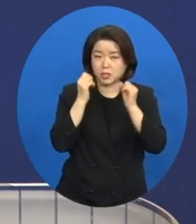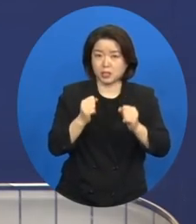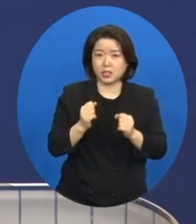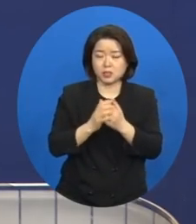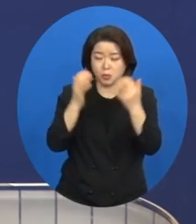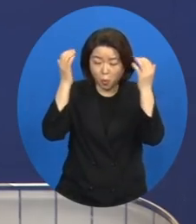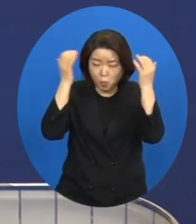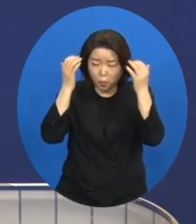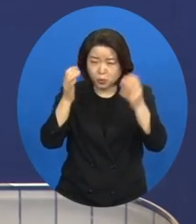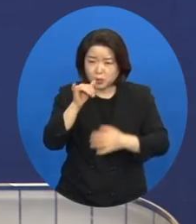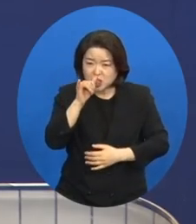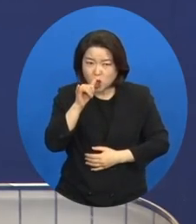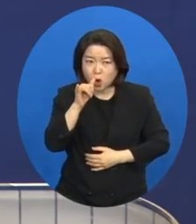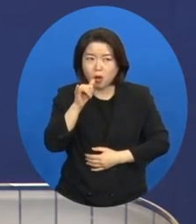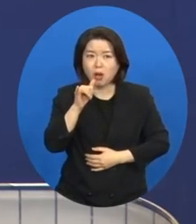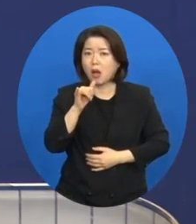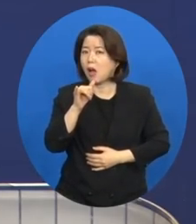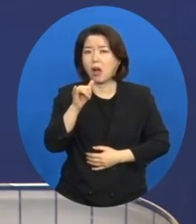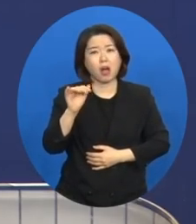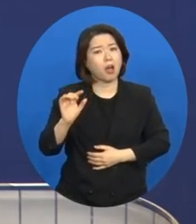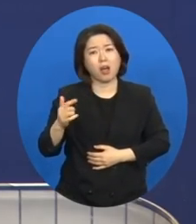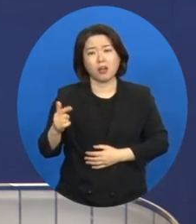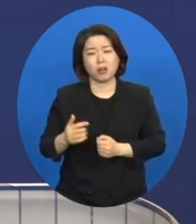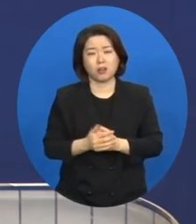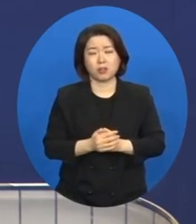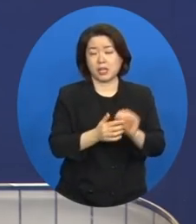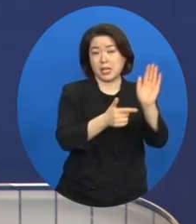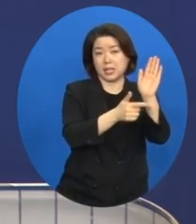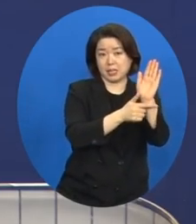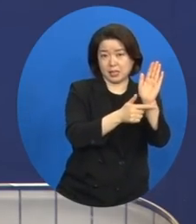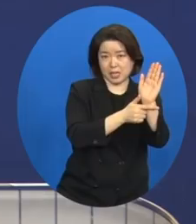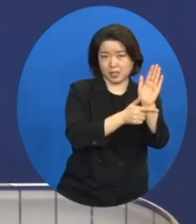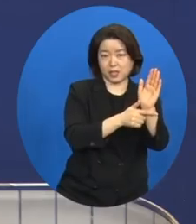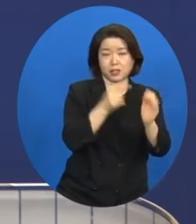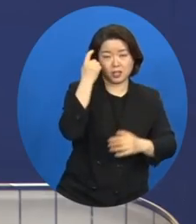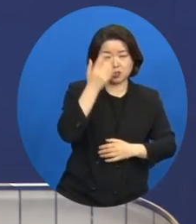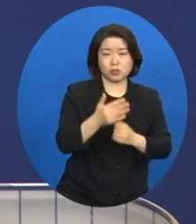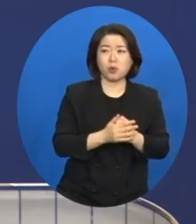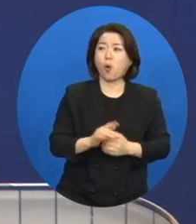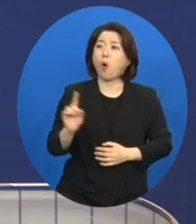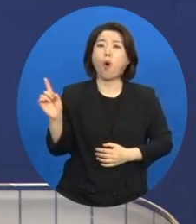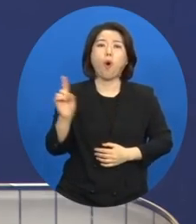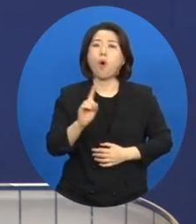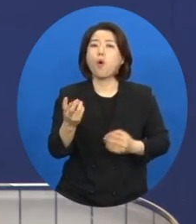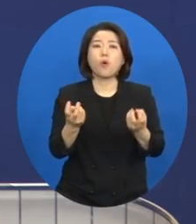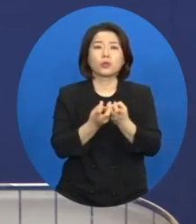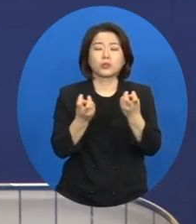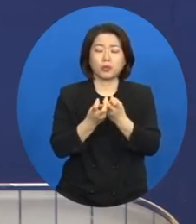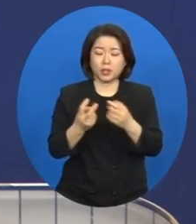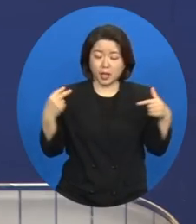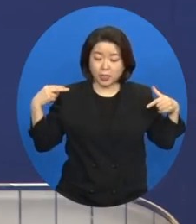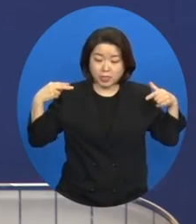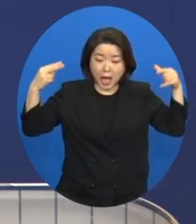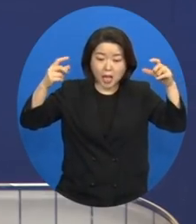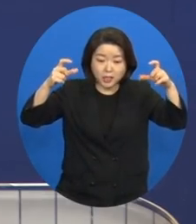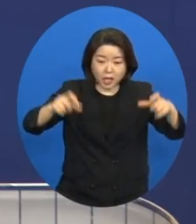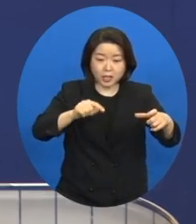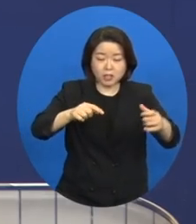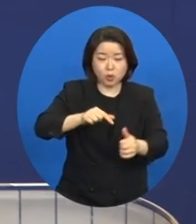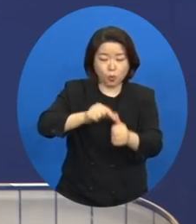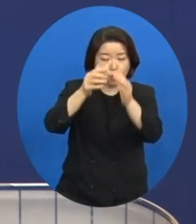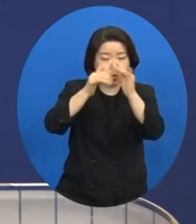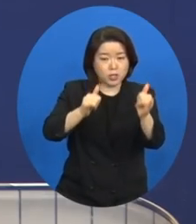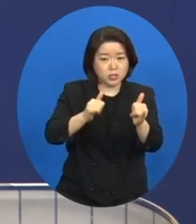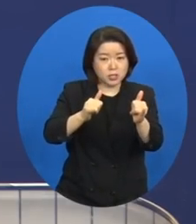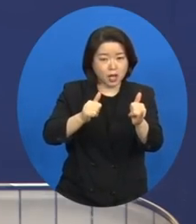수 있느냐는 거예요. 이 나다나엘의 질문, 어떻게 나사렛에서 구원자가 나올 수 있느냐,